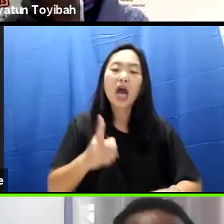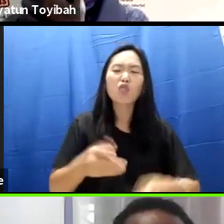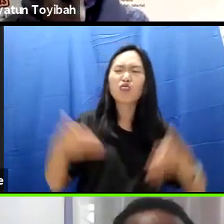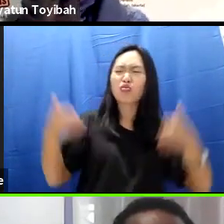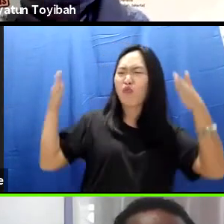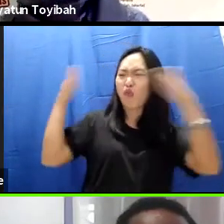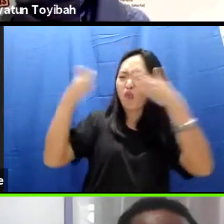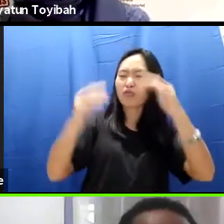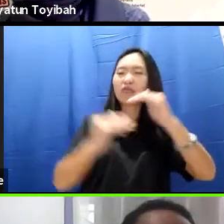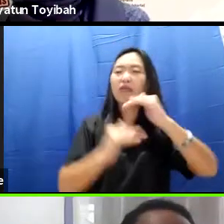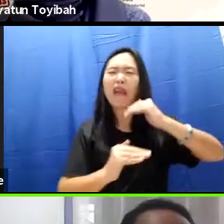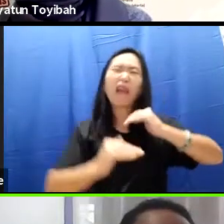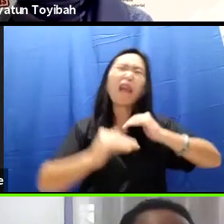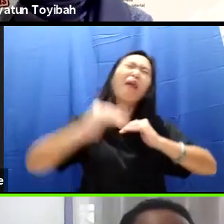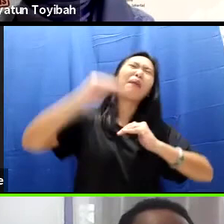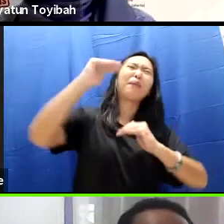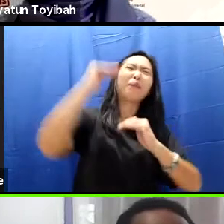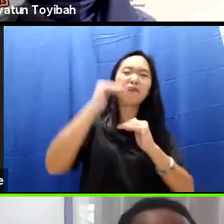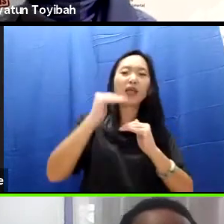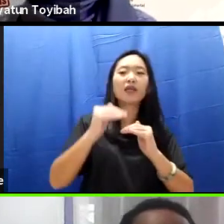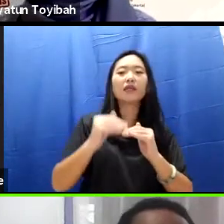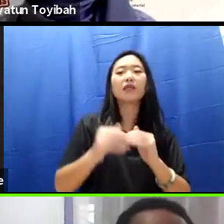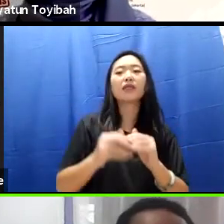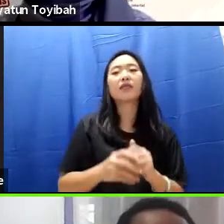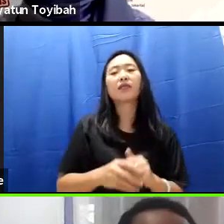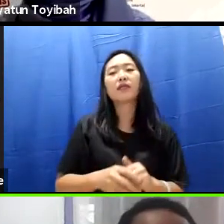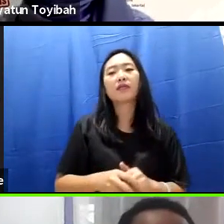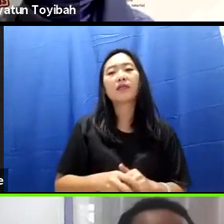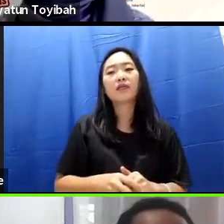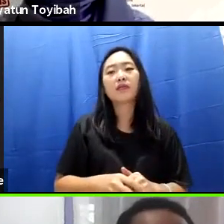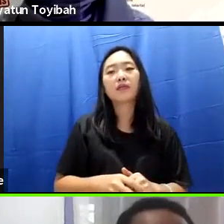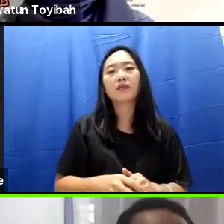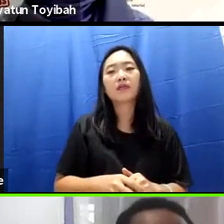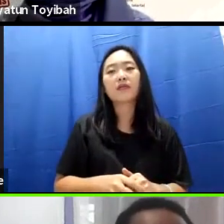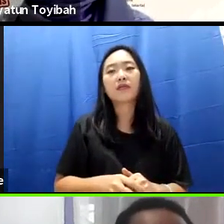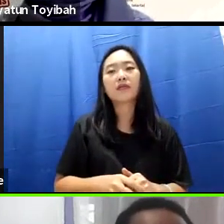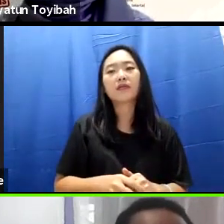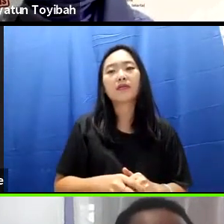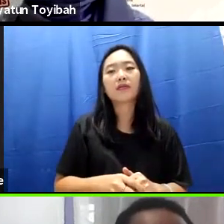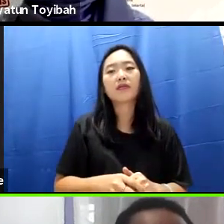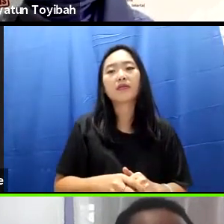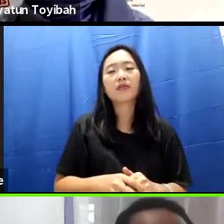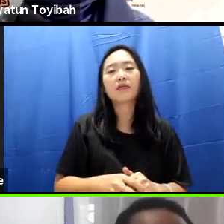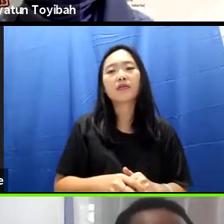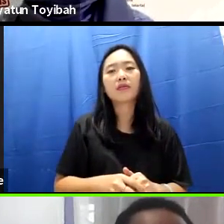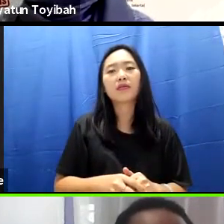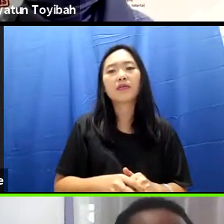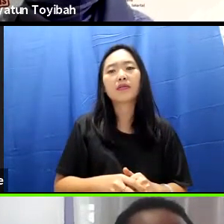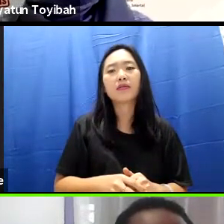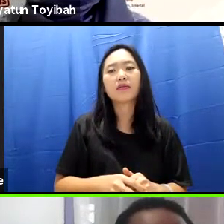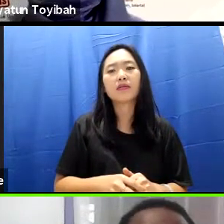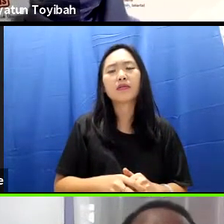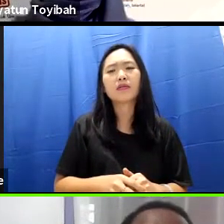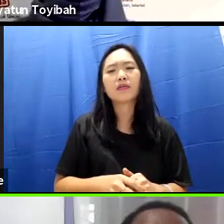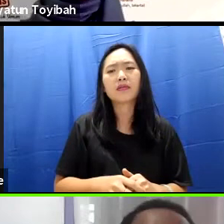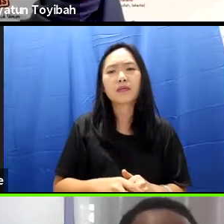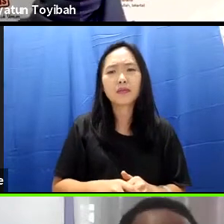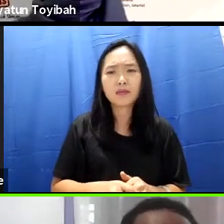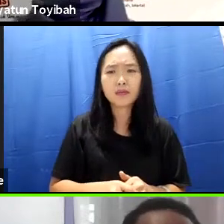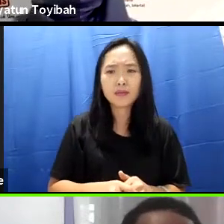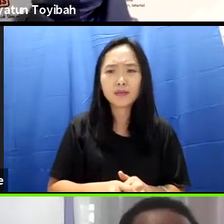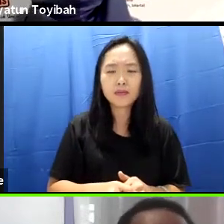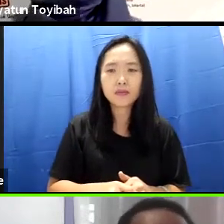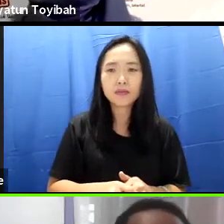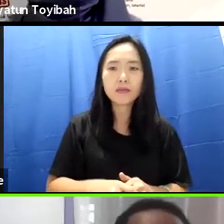perhatian khusus, perhatian lebih begitu, prioritas, karena memang itu terkait untuk